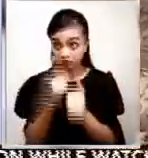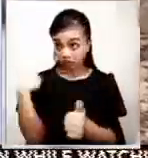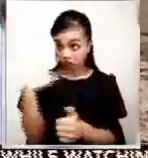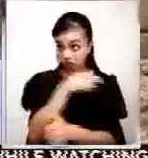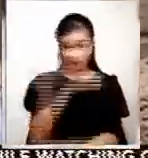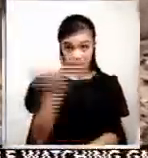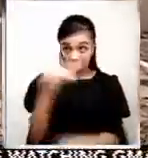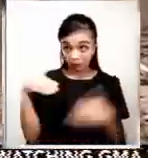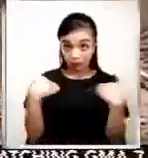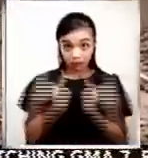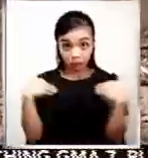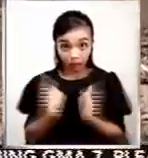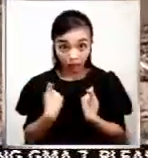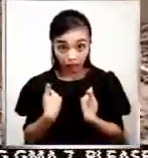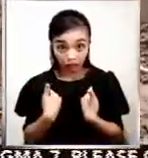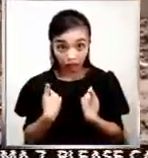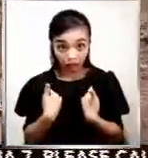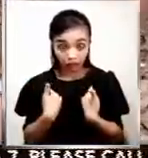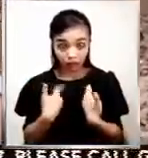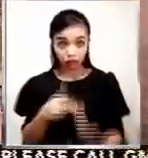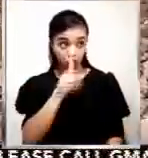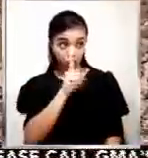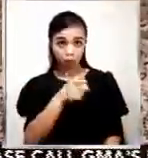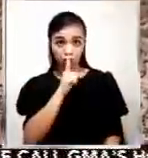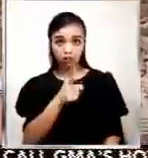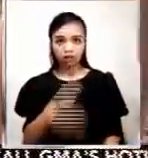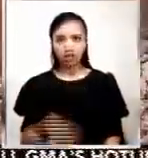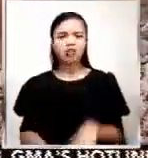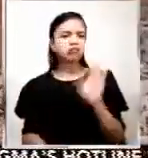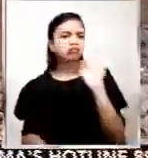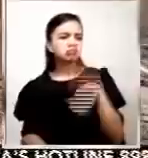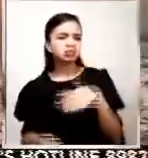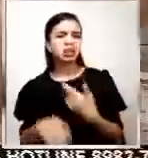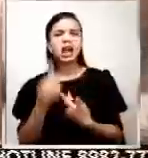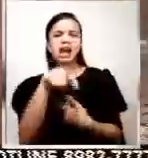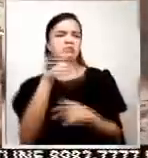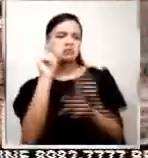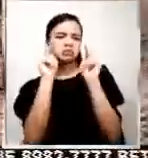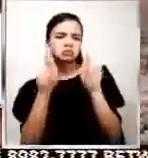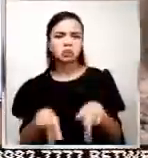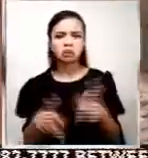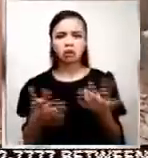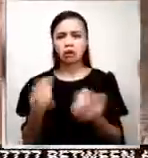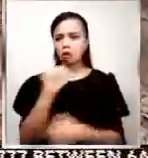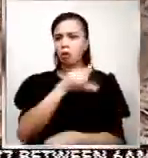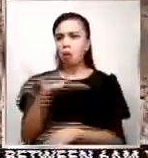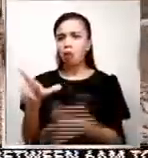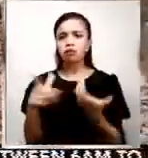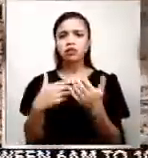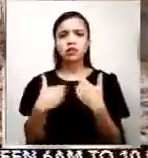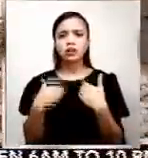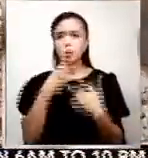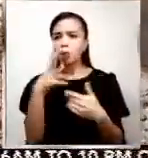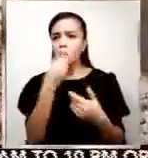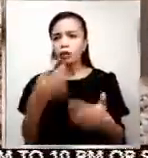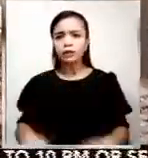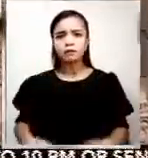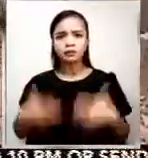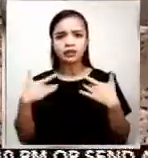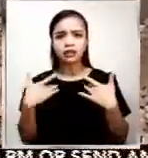Yan ang totoo talaga. Wag na lang sa tao. Lahat dito nga nagpakatira. Wag ikatiwala ang